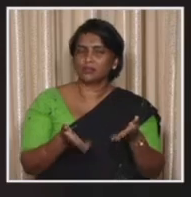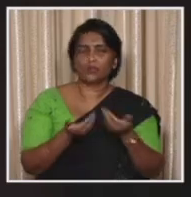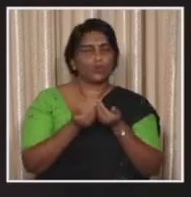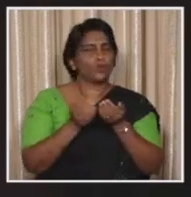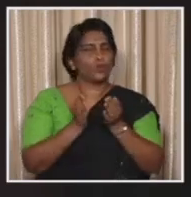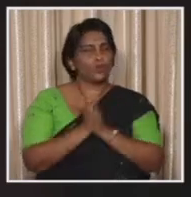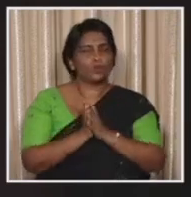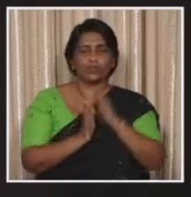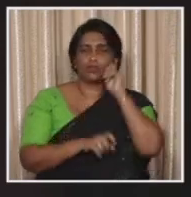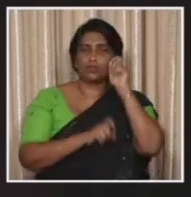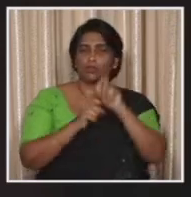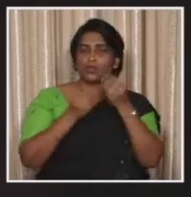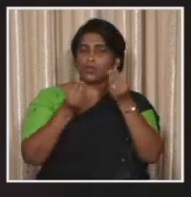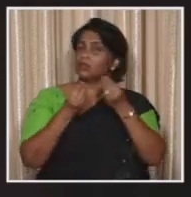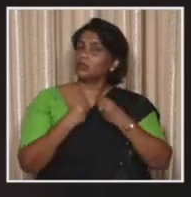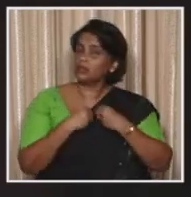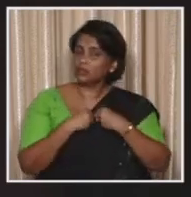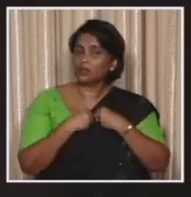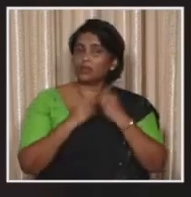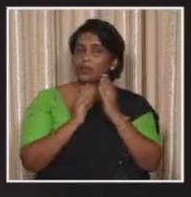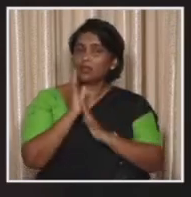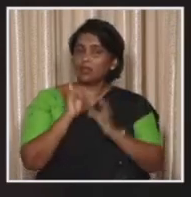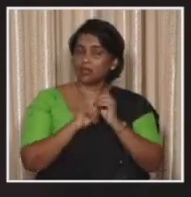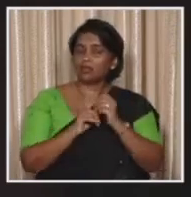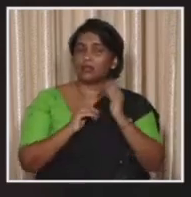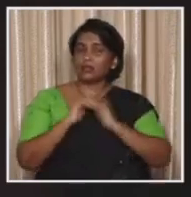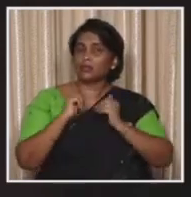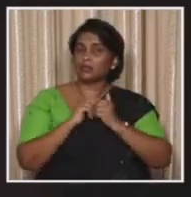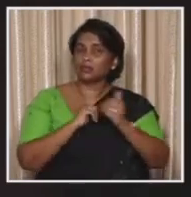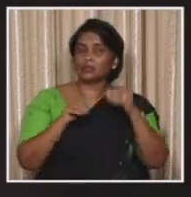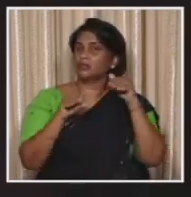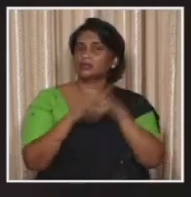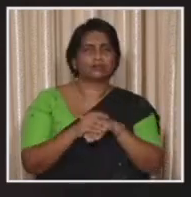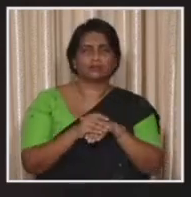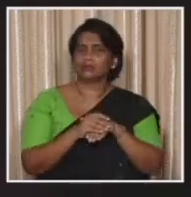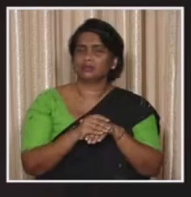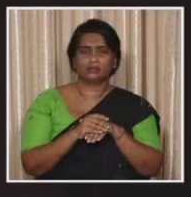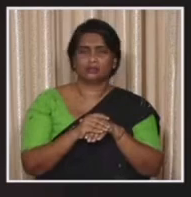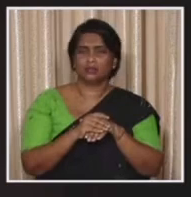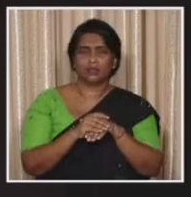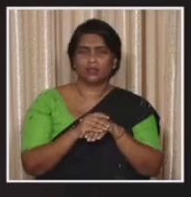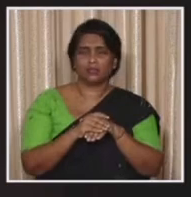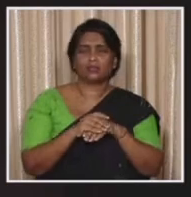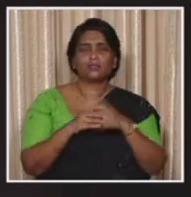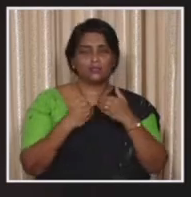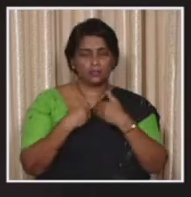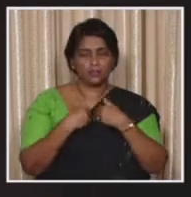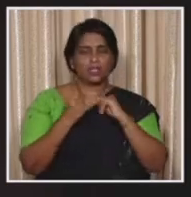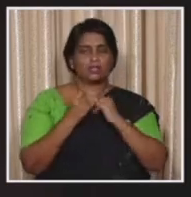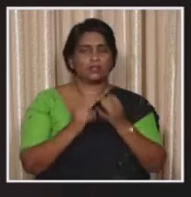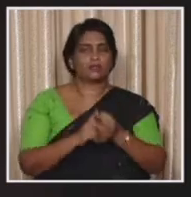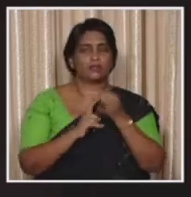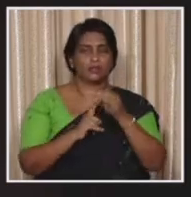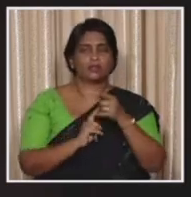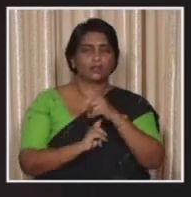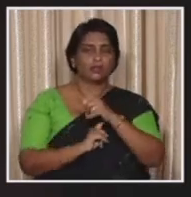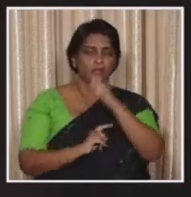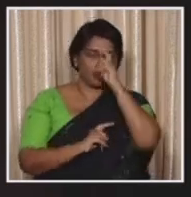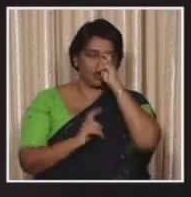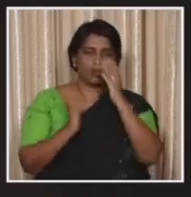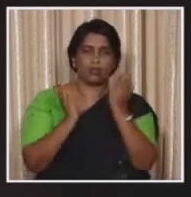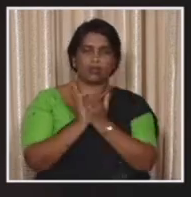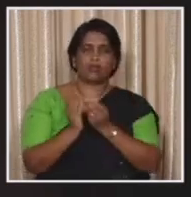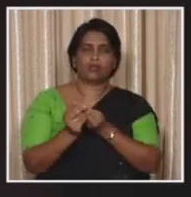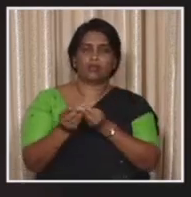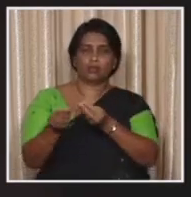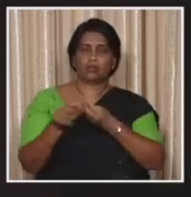තමන්ට ජනතාව දීපුවේ ජනතා නියෝජිතත්වයේ ක්‍රියාත්මක කිරීමක් වෙන්නේ නැහැ කරු නියෝජ්‍ය කතානායකතුනි මම දැන් සජිත් ප්‍රේමදාස මහත්තය කියලා කොළ කෑල්ලක් ලියලා